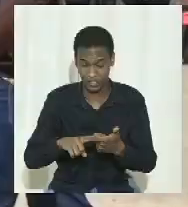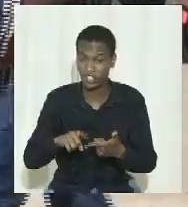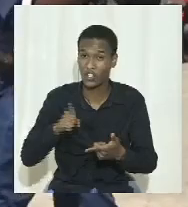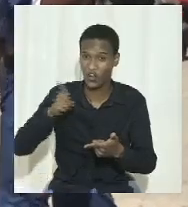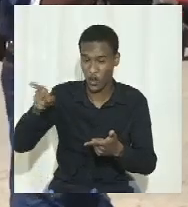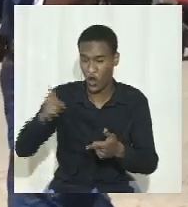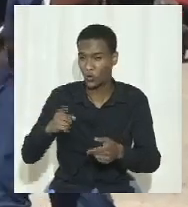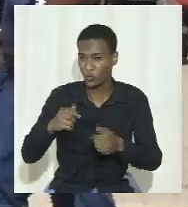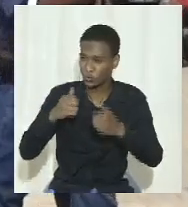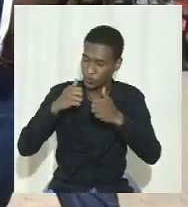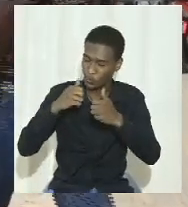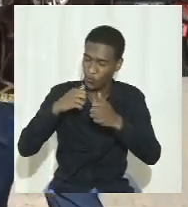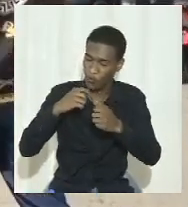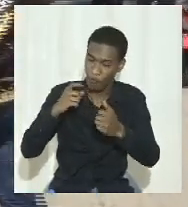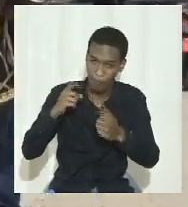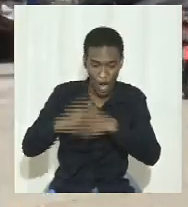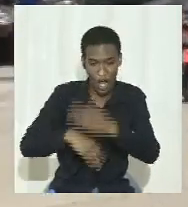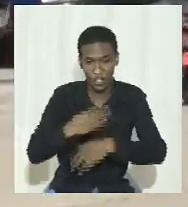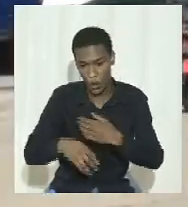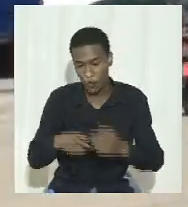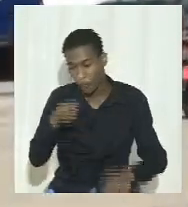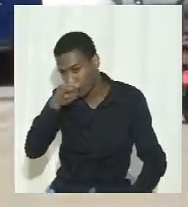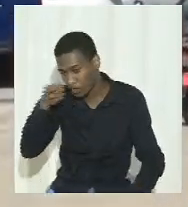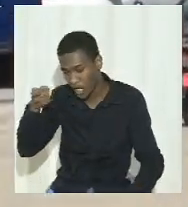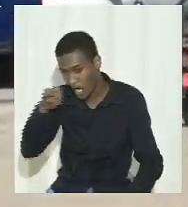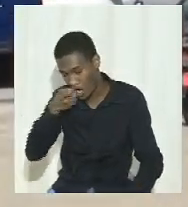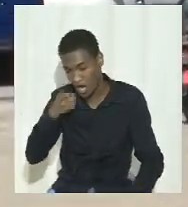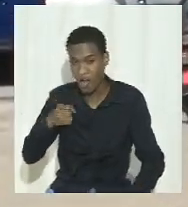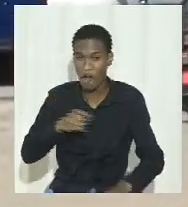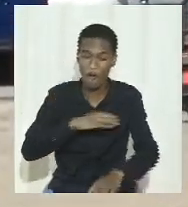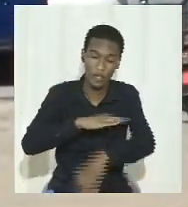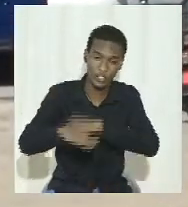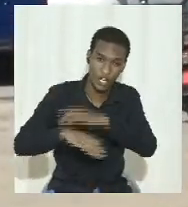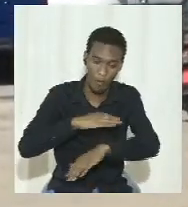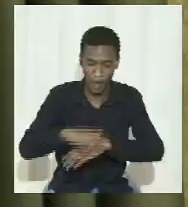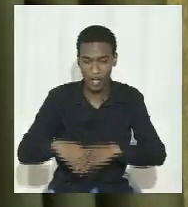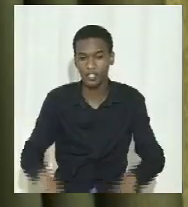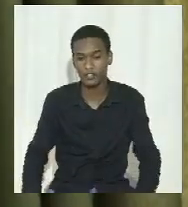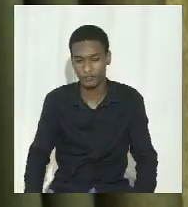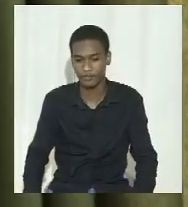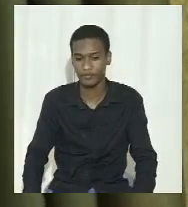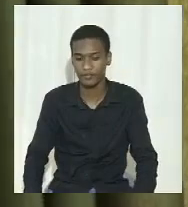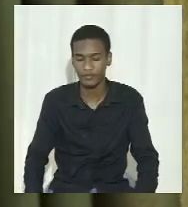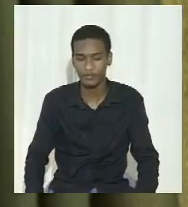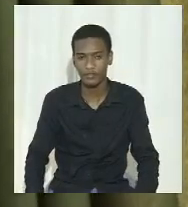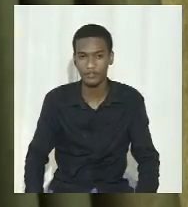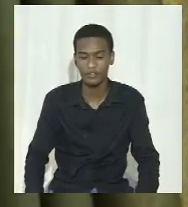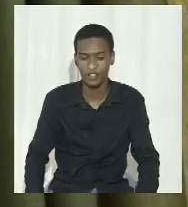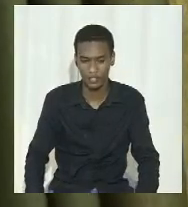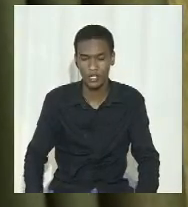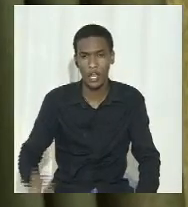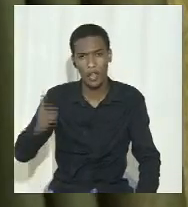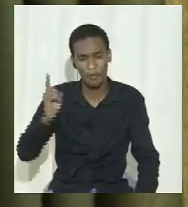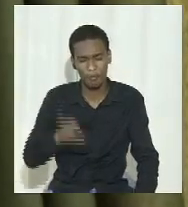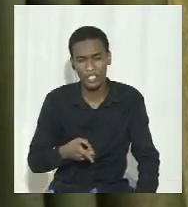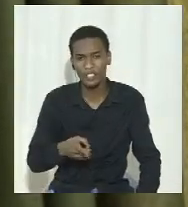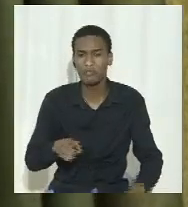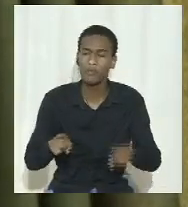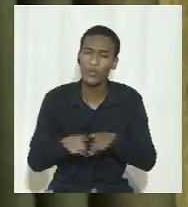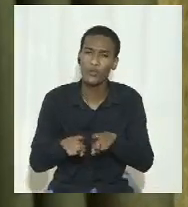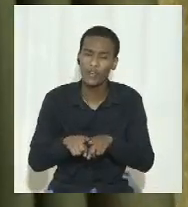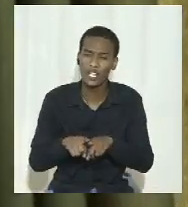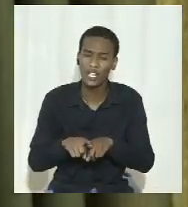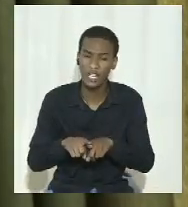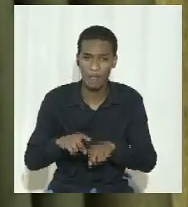ho entitra ny fizahana ho fisoroana ny loza mety hitranga mandritra ny fiofanana. Misy a ny fampiasana